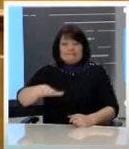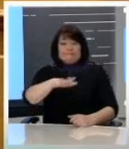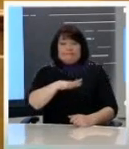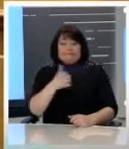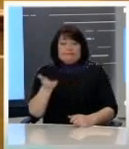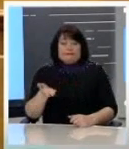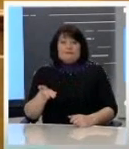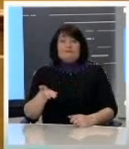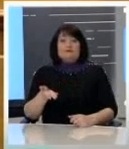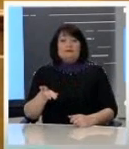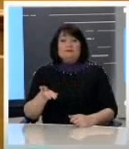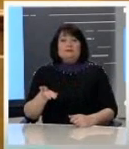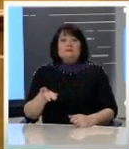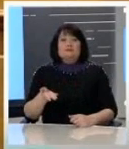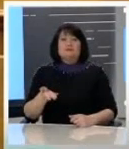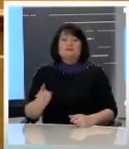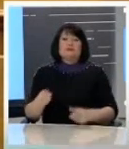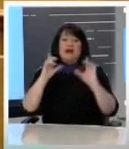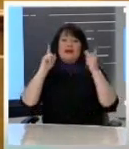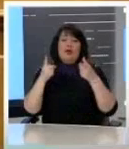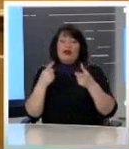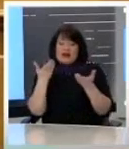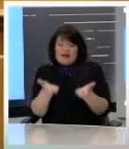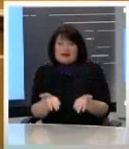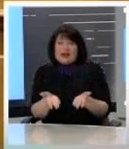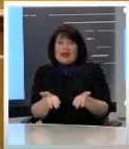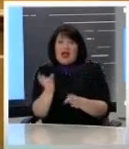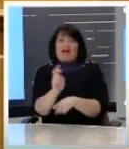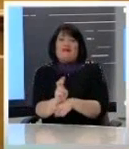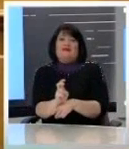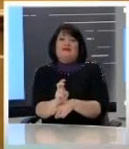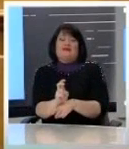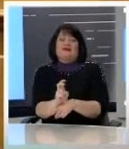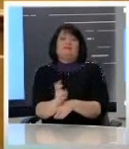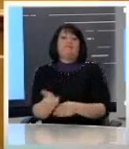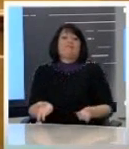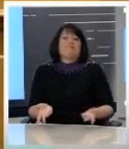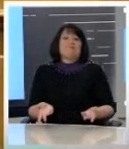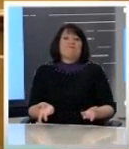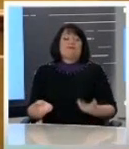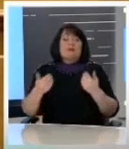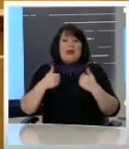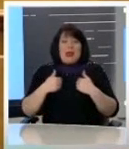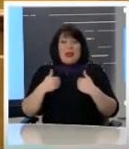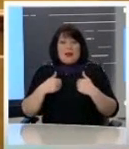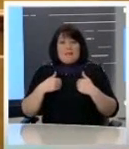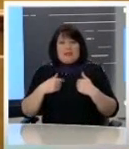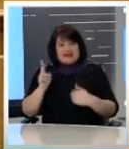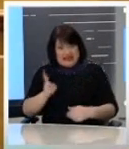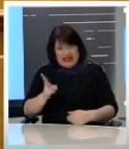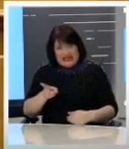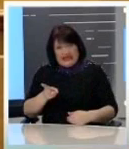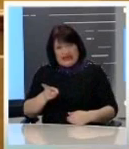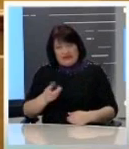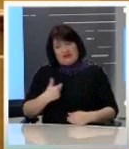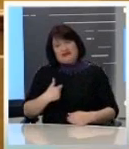της φιλοεπενδυτικής Νέας Δημοκρατίας, την οποία υπερασπίζεται με νύχια και με δόντια και εμείς είμαστε οι κατά των